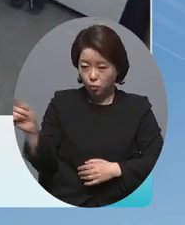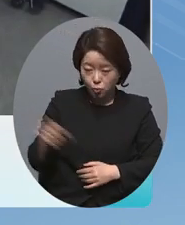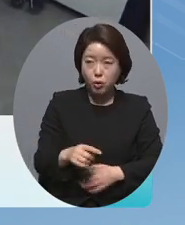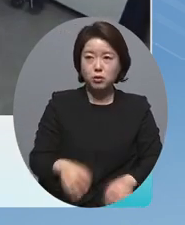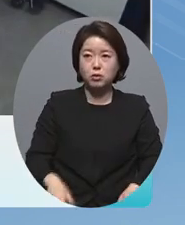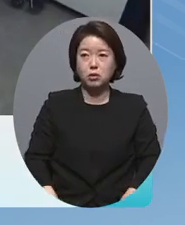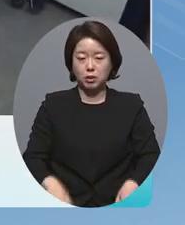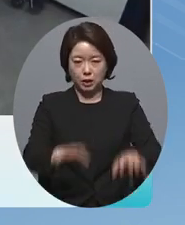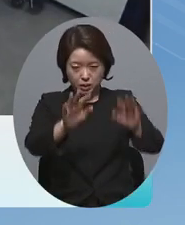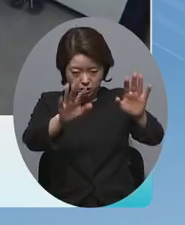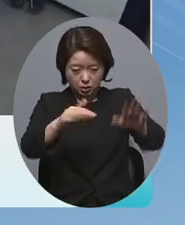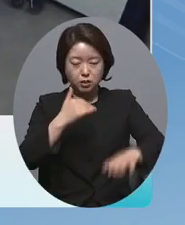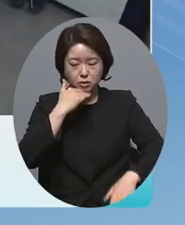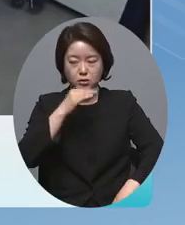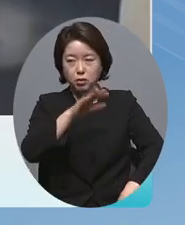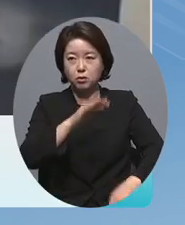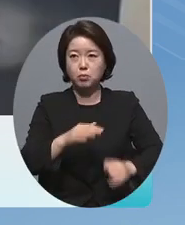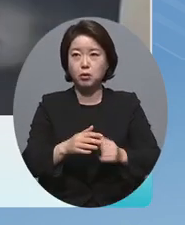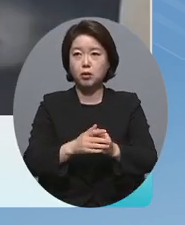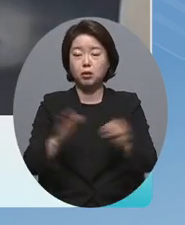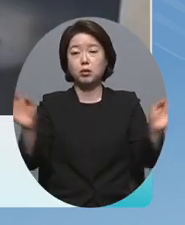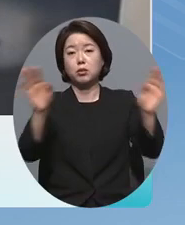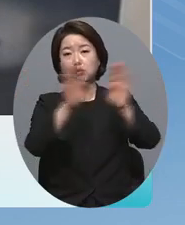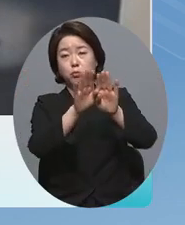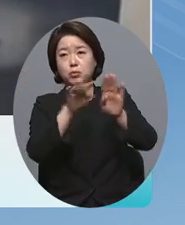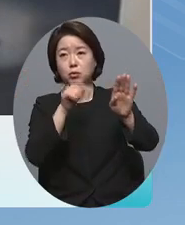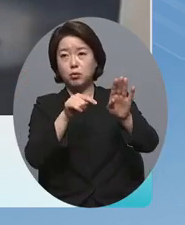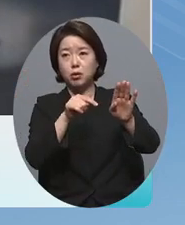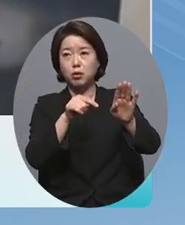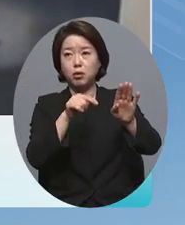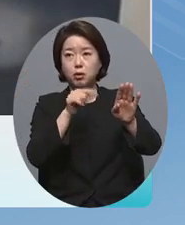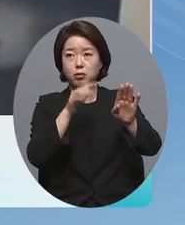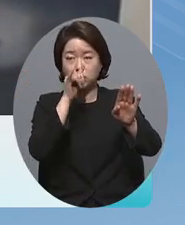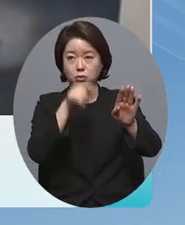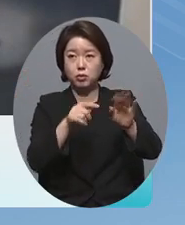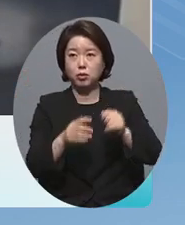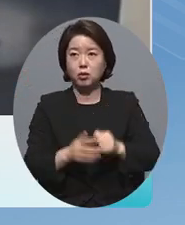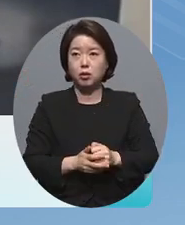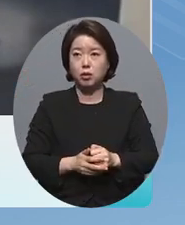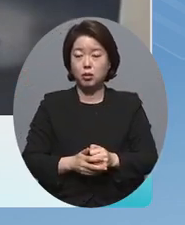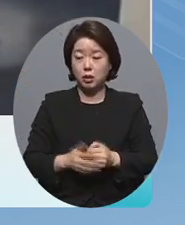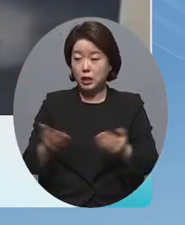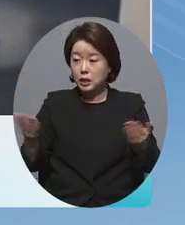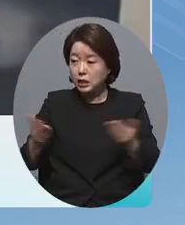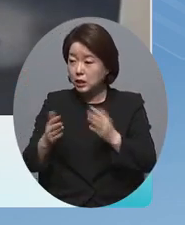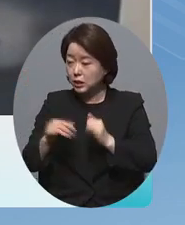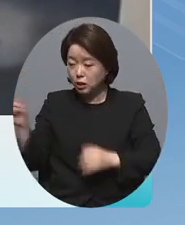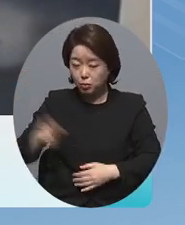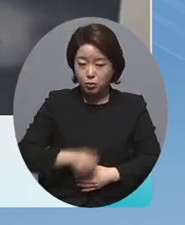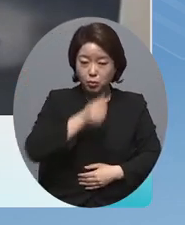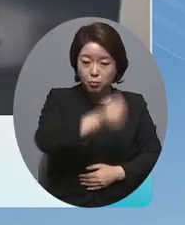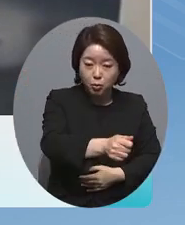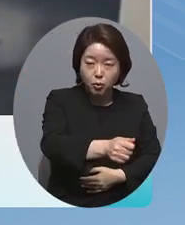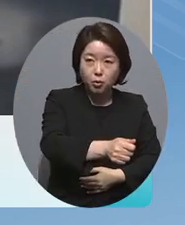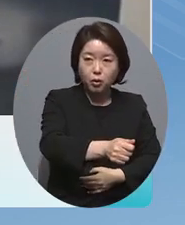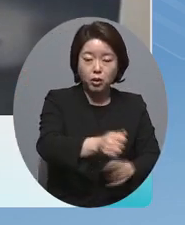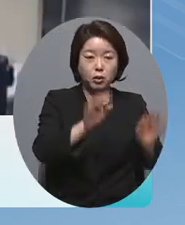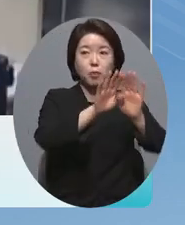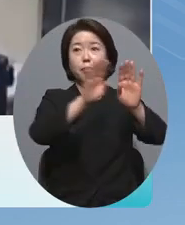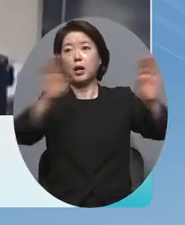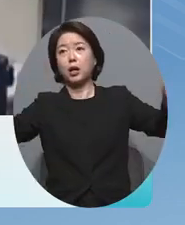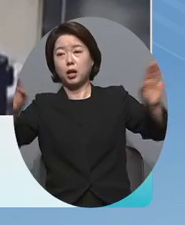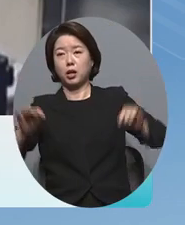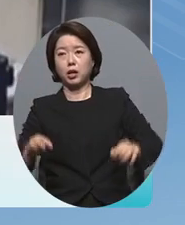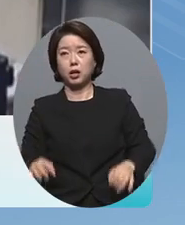경비 잠깐 기다리는 것 같아요. 자동문이가 닫혀 있었어요. 그 앞에 있다가 출근하는 당직자가 뭐 카드 찍었을 거 아닙니까? 문이 열릴 거